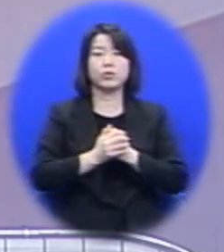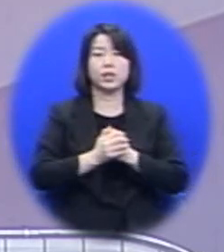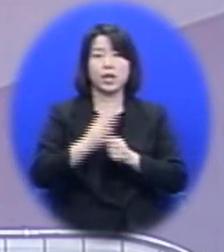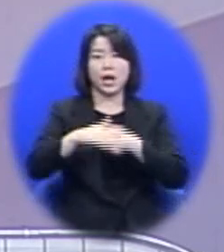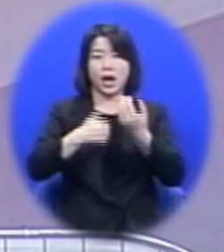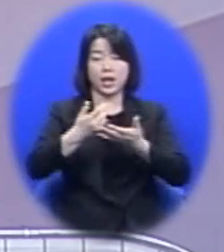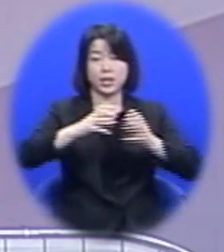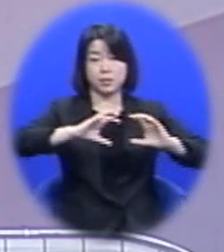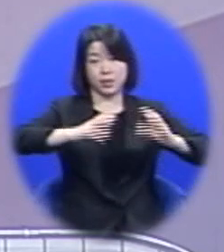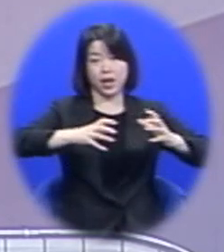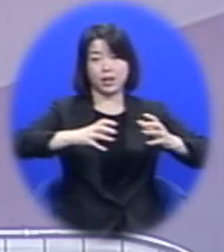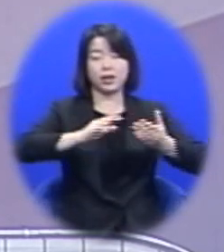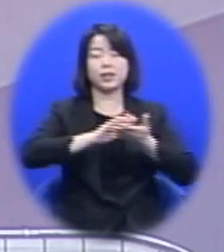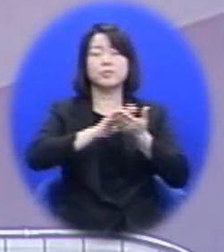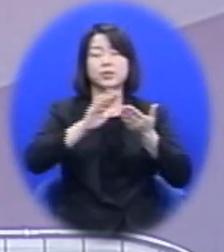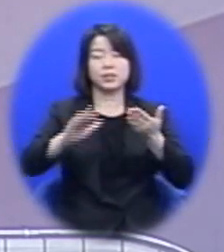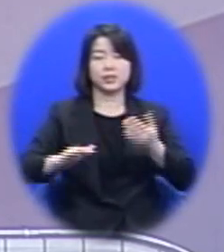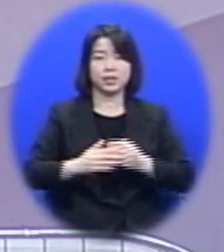하나님의 나라입니다.